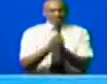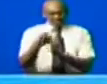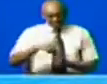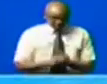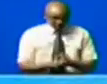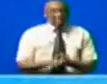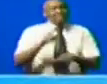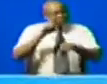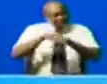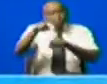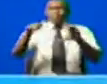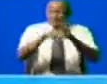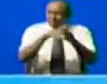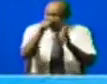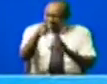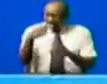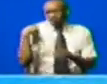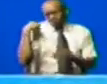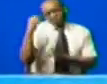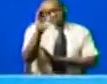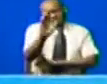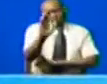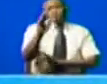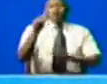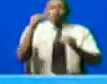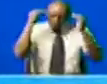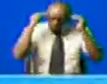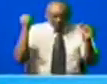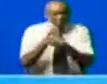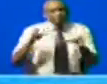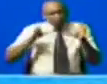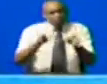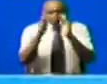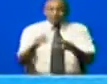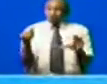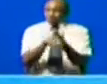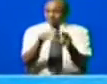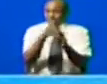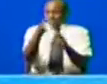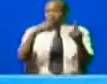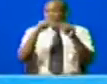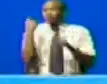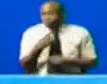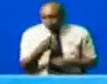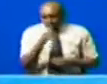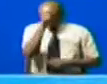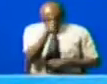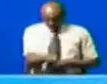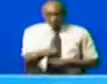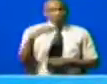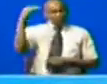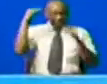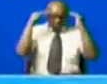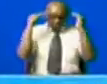Kushiriki uchaguzi ni hiari ya mtu na mahakama haiwezi kutumika kumshinikiza mtu kufanya hivyo. Hayo si maneno yangu, bali ni ya jaji wa mahakama kuu